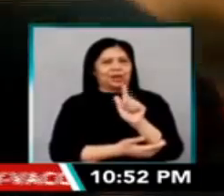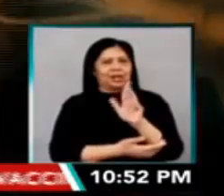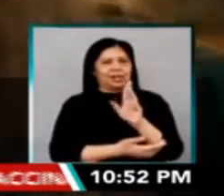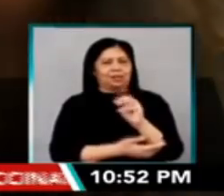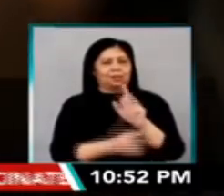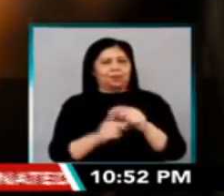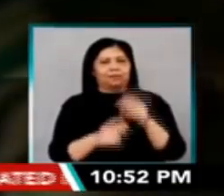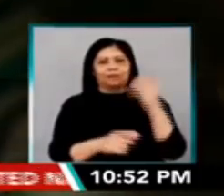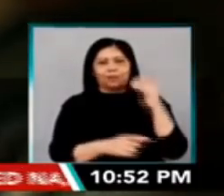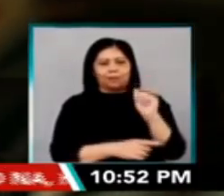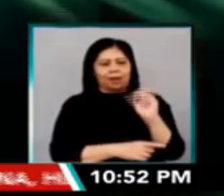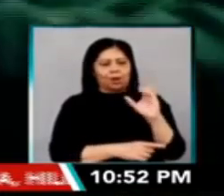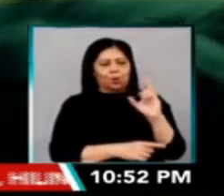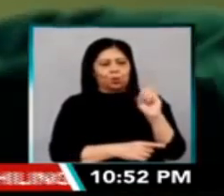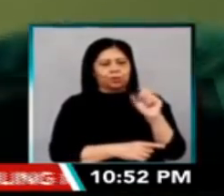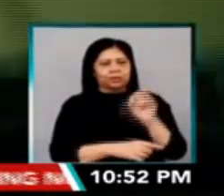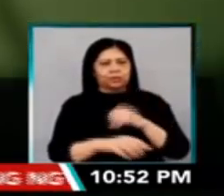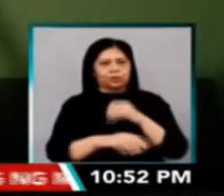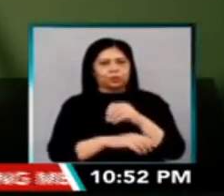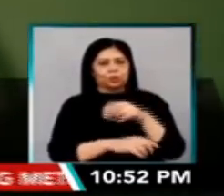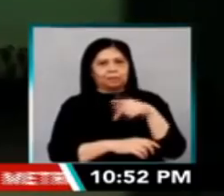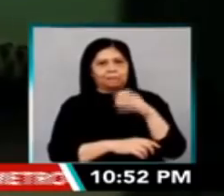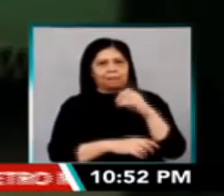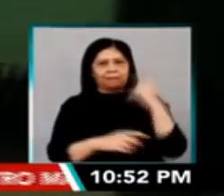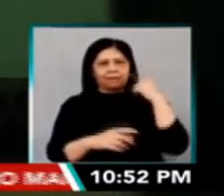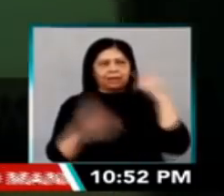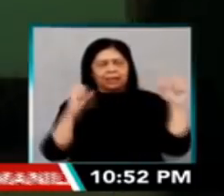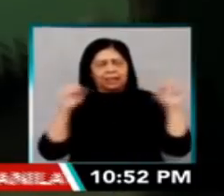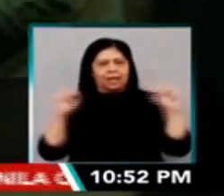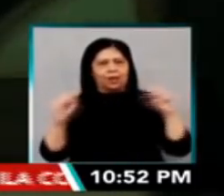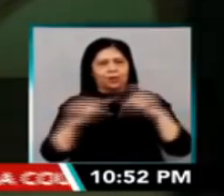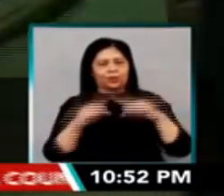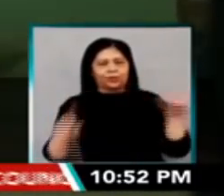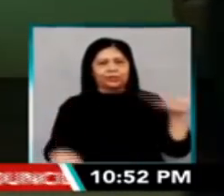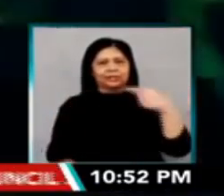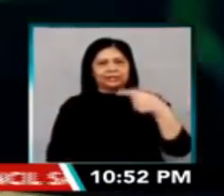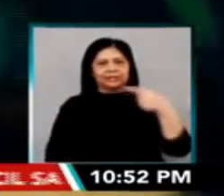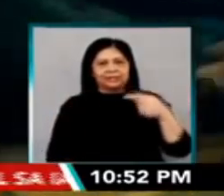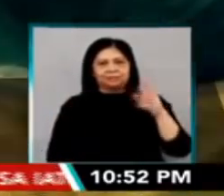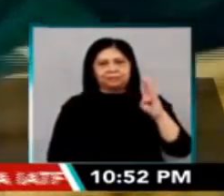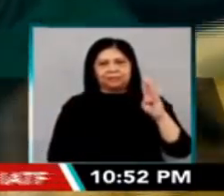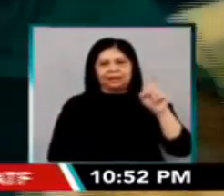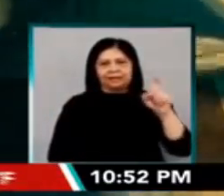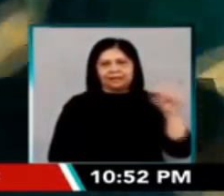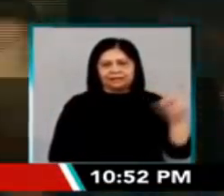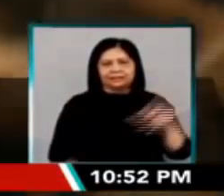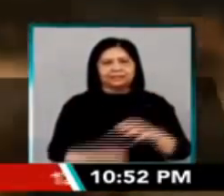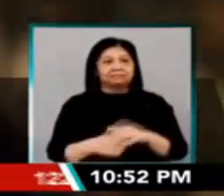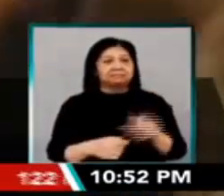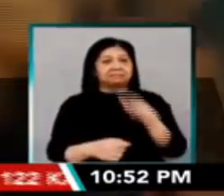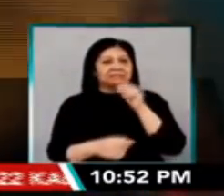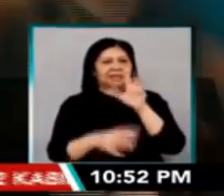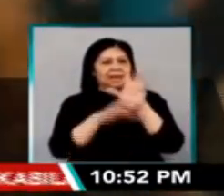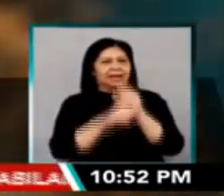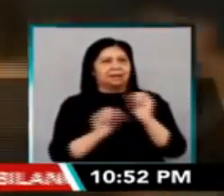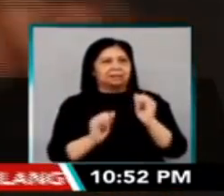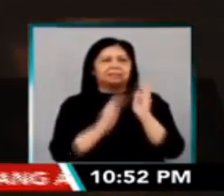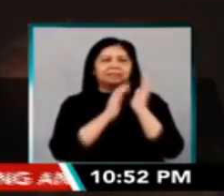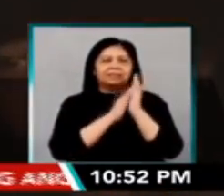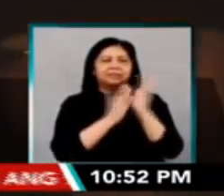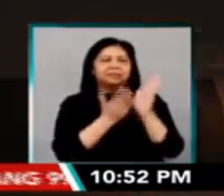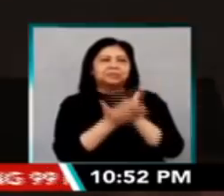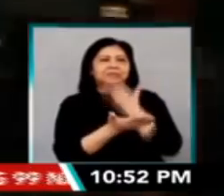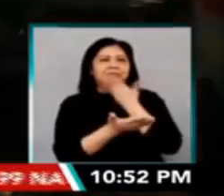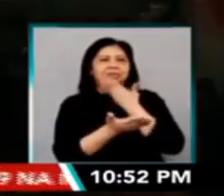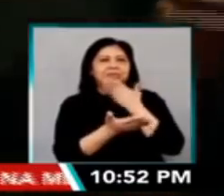super pop, very loud daw ang GGBBXX. Hindi na raw sila ang nakasanayang bedroom pop band dahil sa malakas